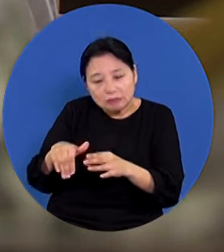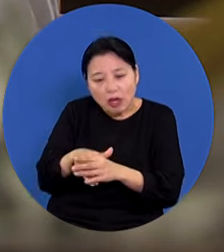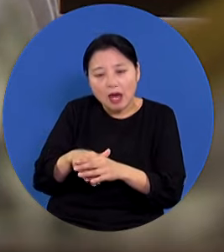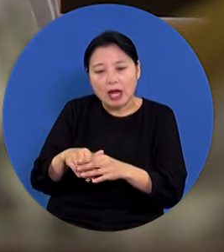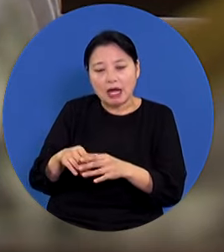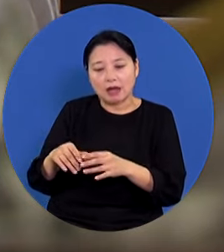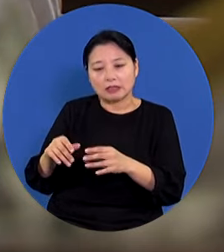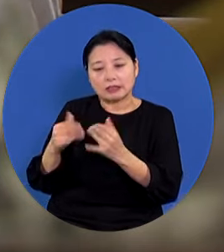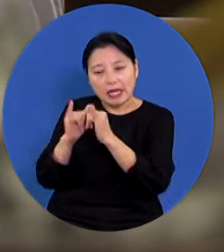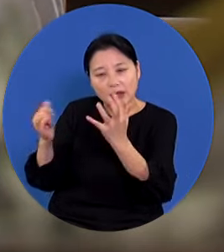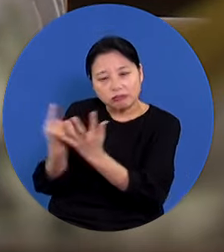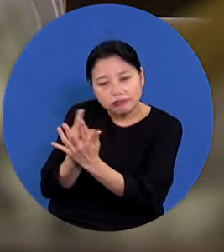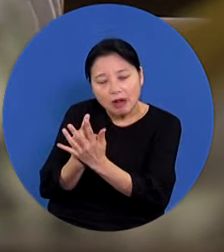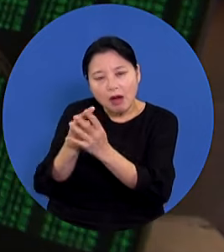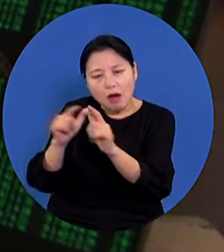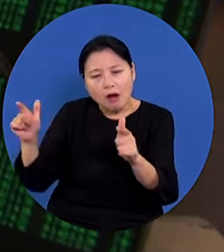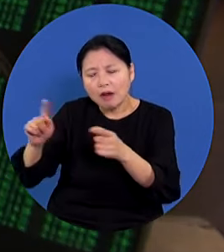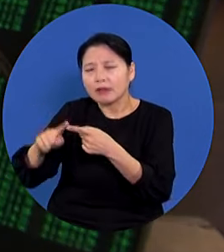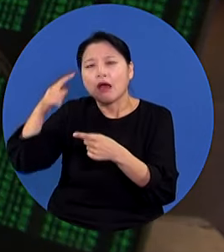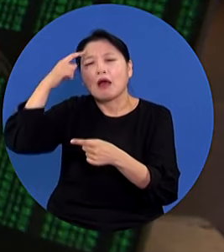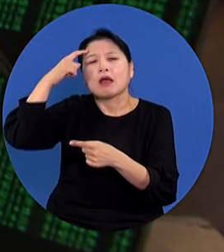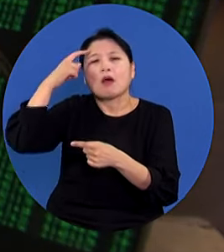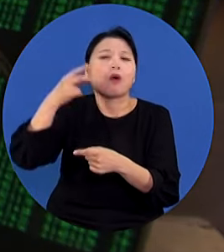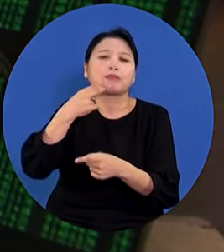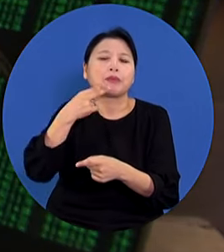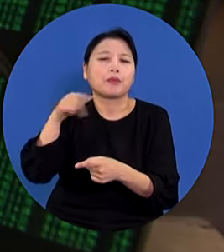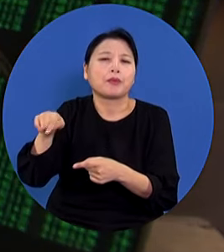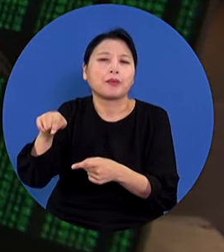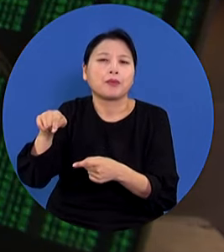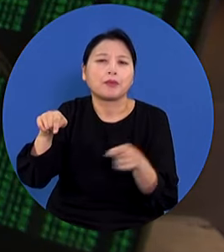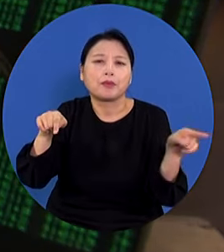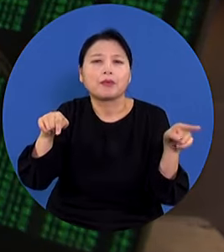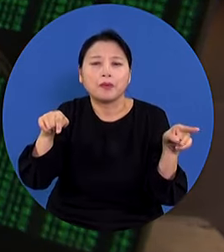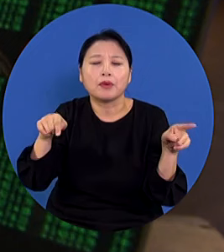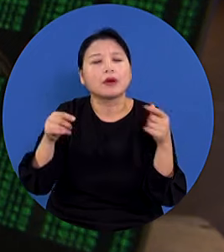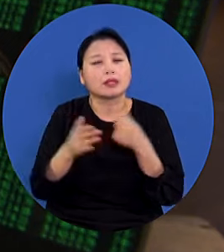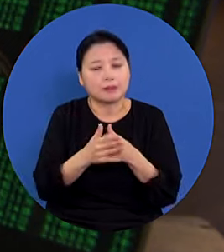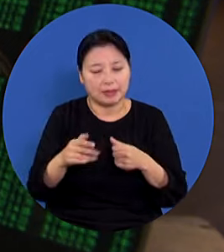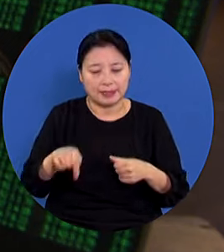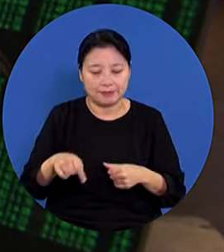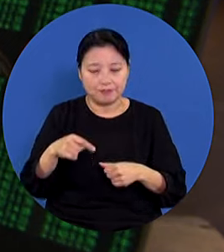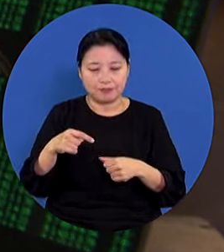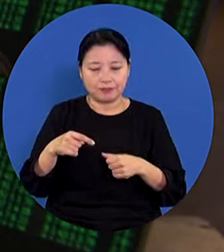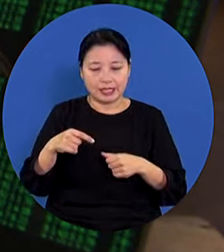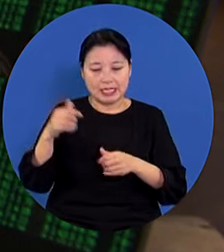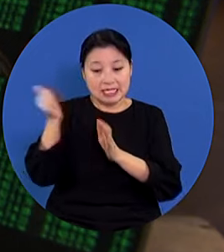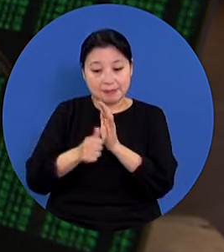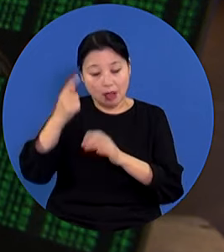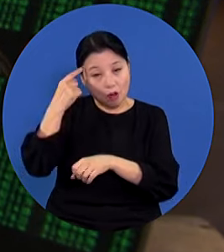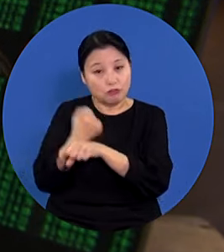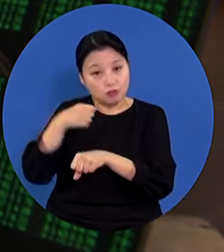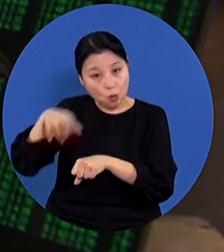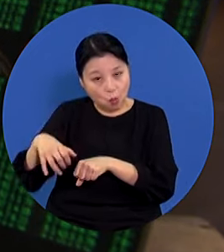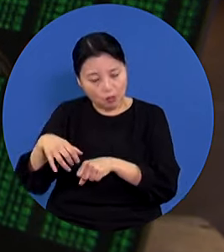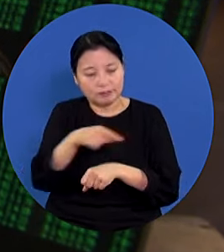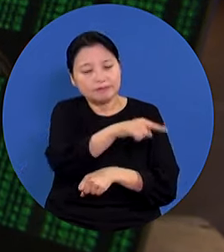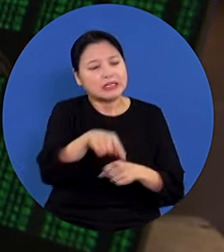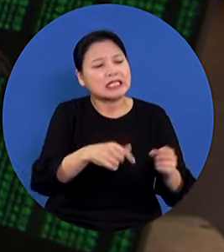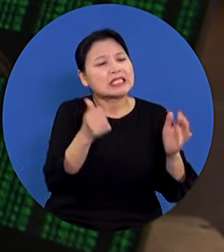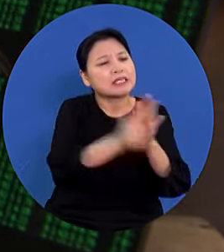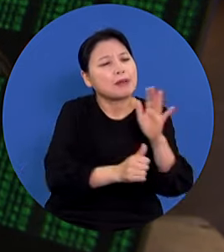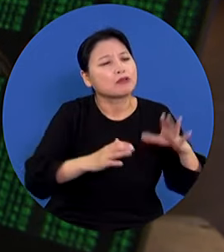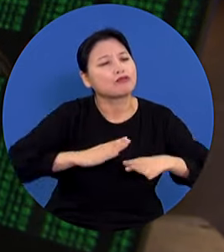기회가 적었던 없죠. 예, 예. 그래서 어떻게 보면 카이스트 실패 연구소가 그 취지에서는 네. 실패를 두려워하지